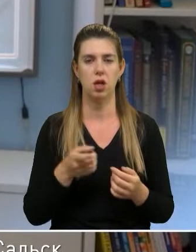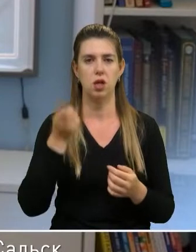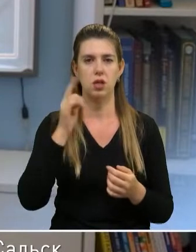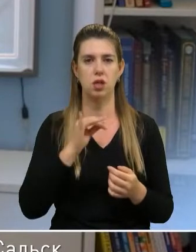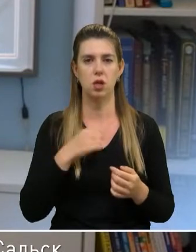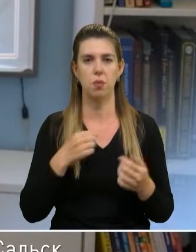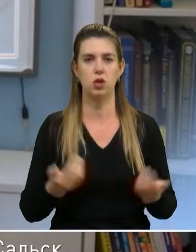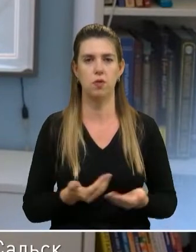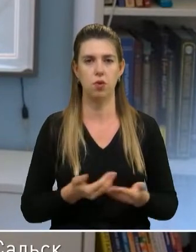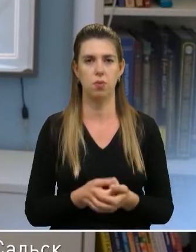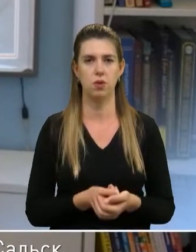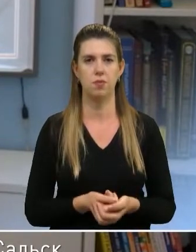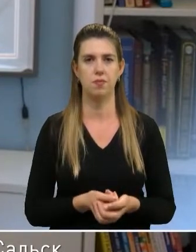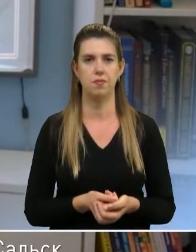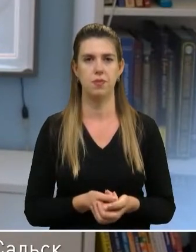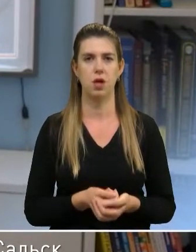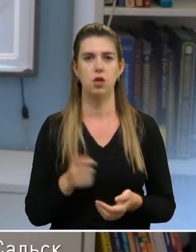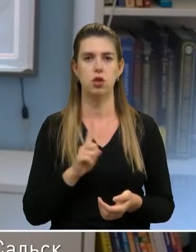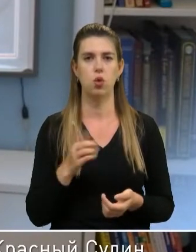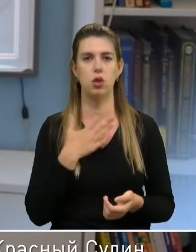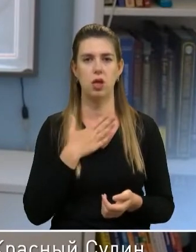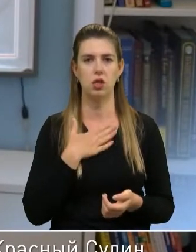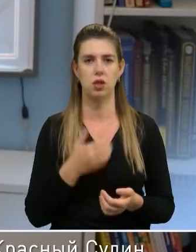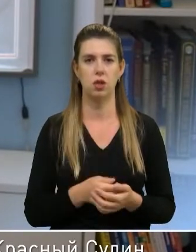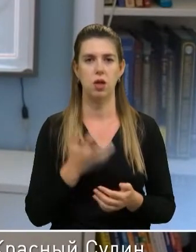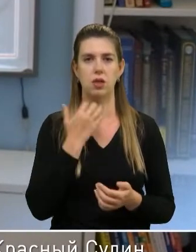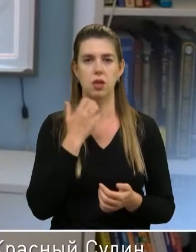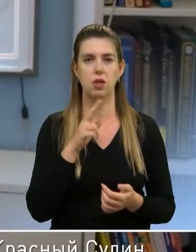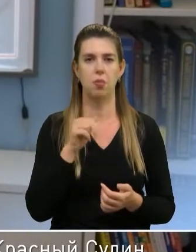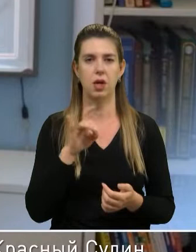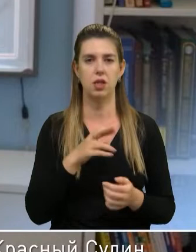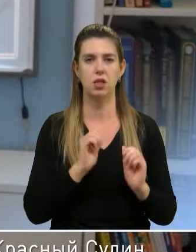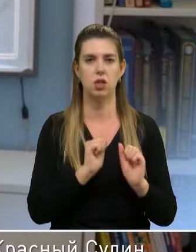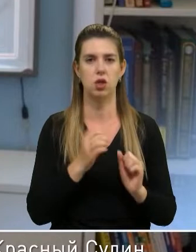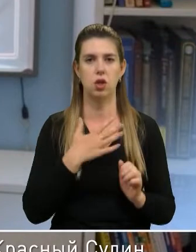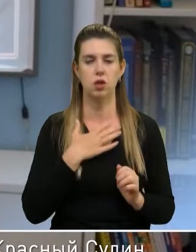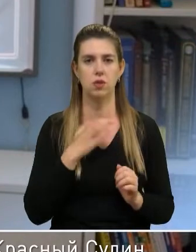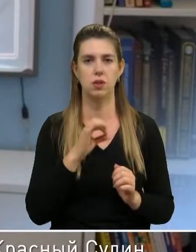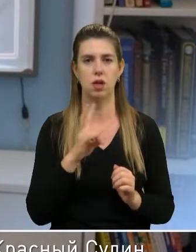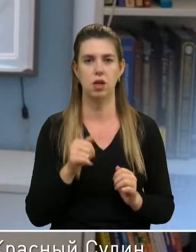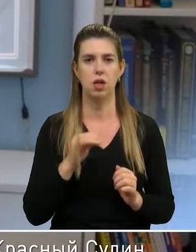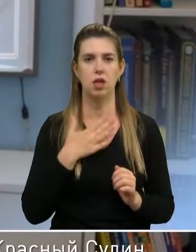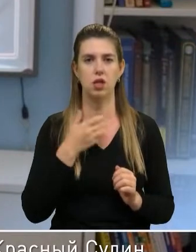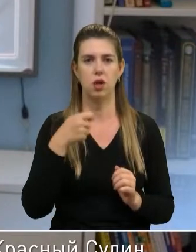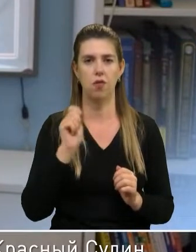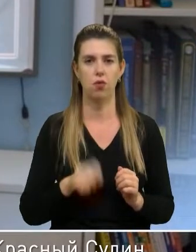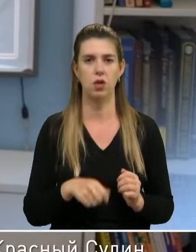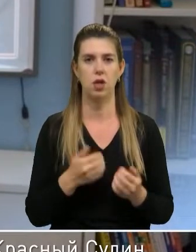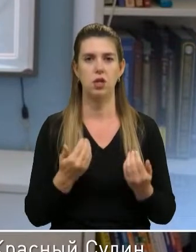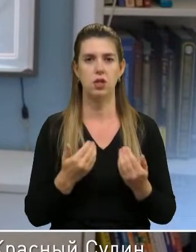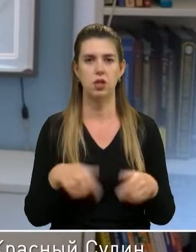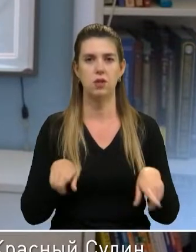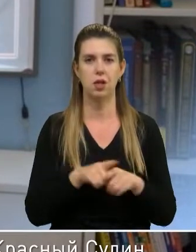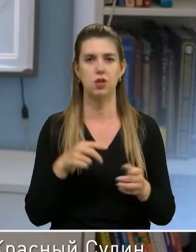мы живем, что наши деды, прадеды защищали нашу страну, и наши воины современности сейчас